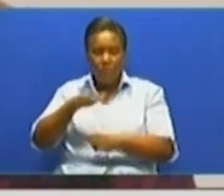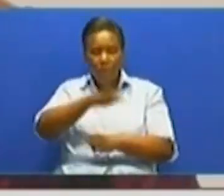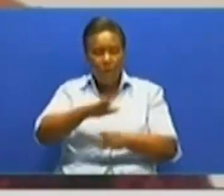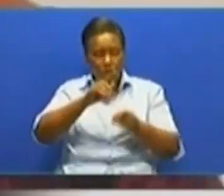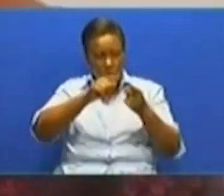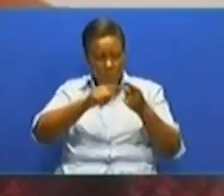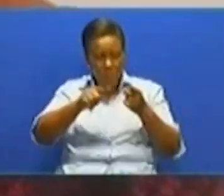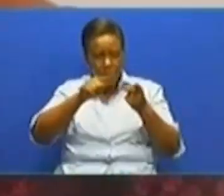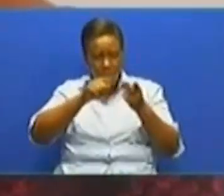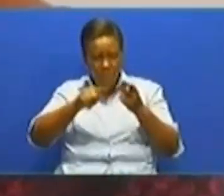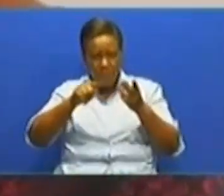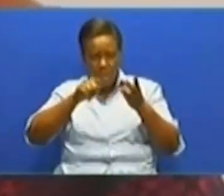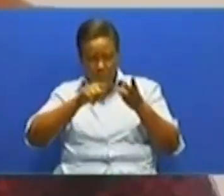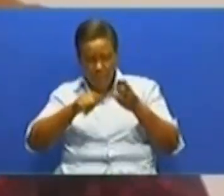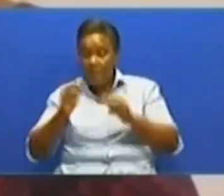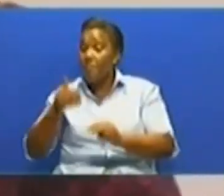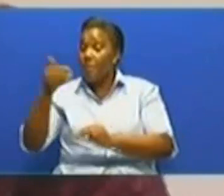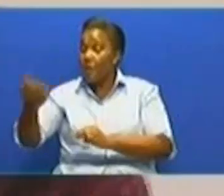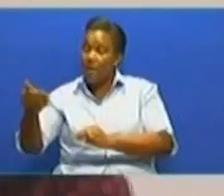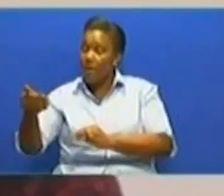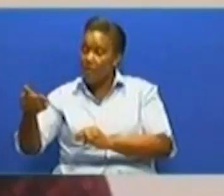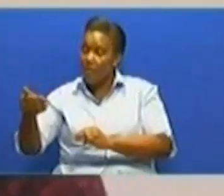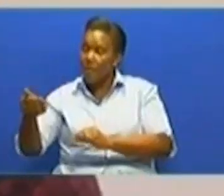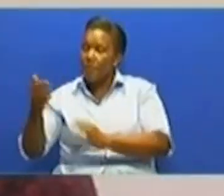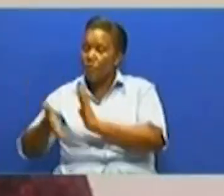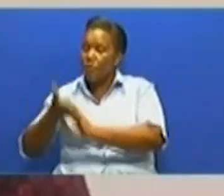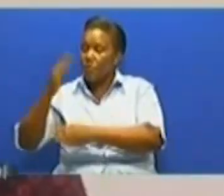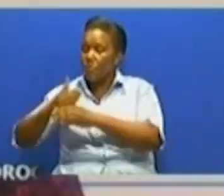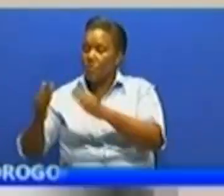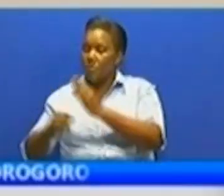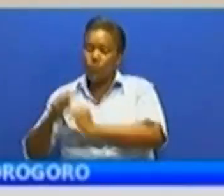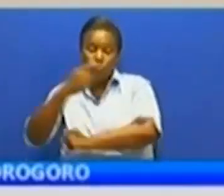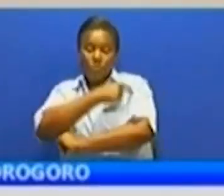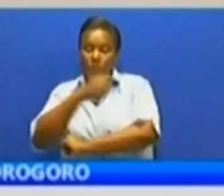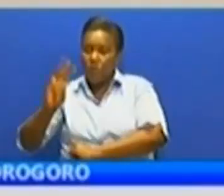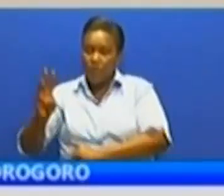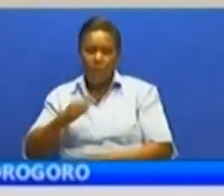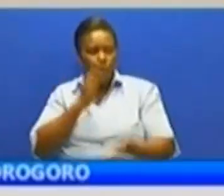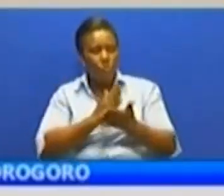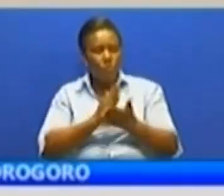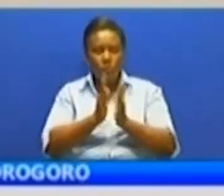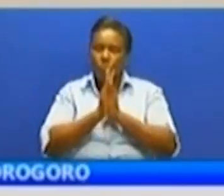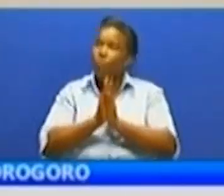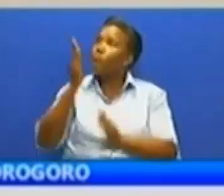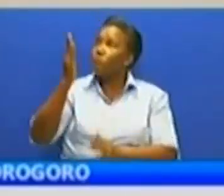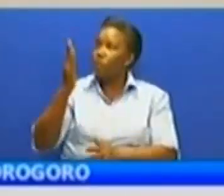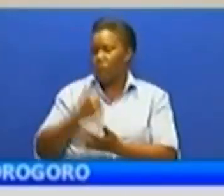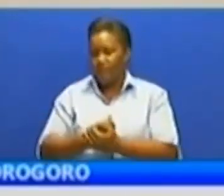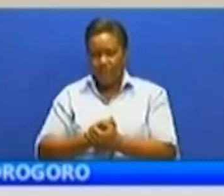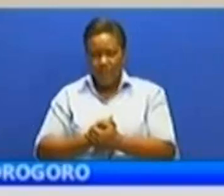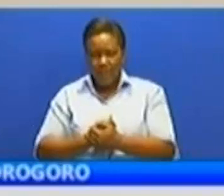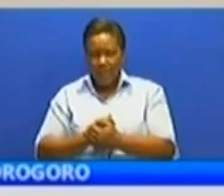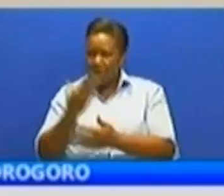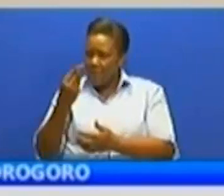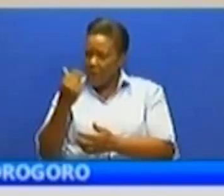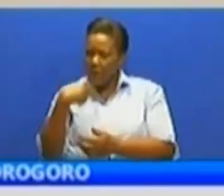tuanze pia kwenye hospitali ya wilaya. Tunamshukuru Mungu kwamba tuliweza kutafuta hizo fedha. Hatukuweza kupata